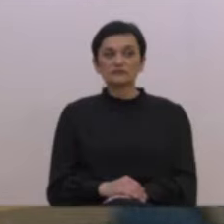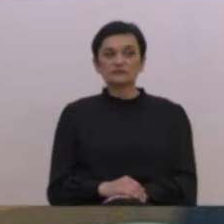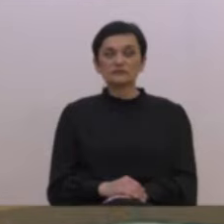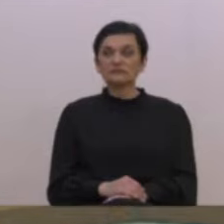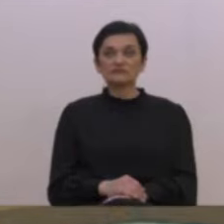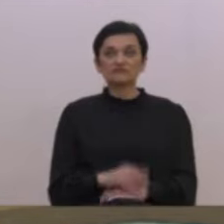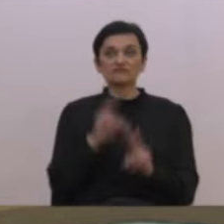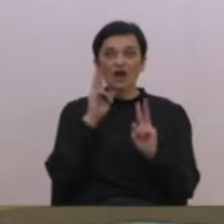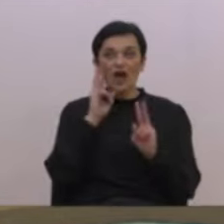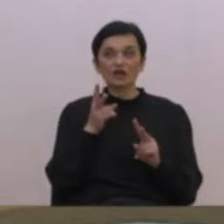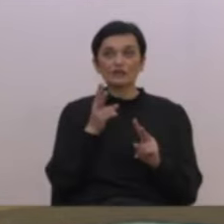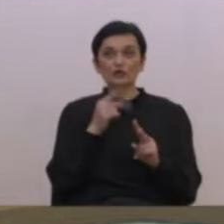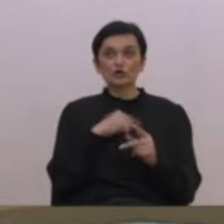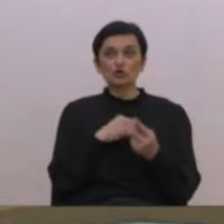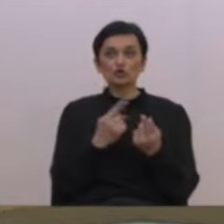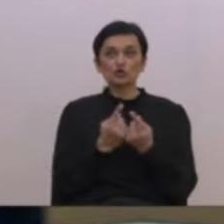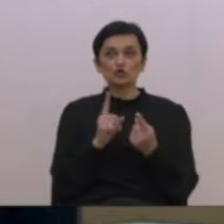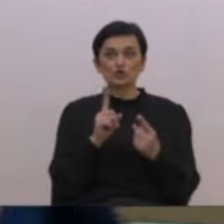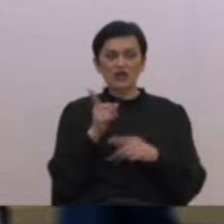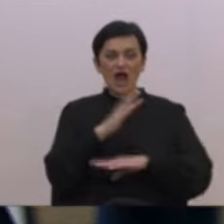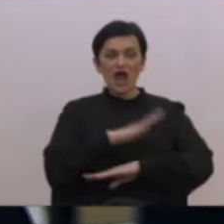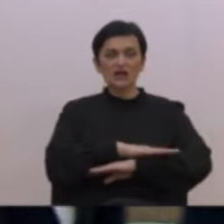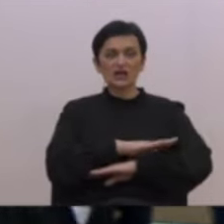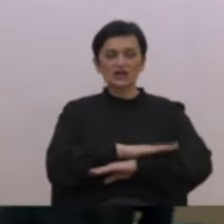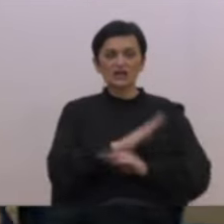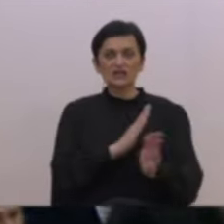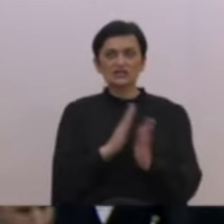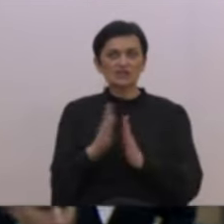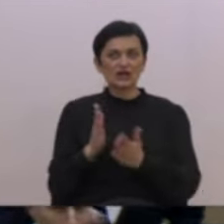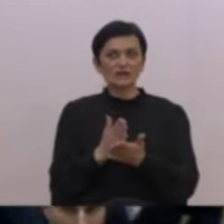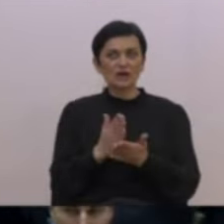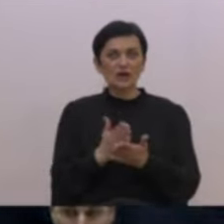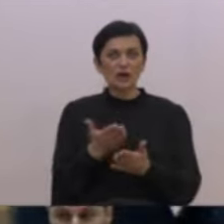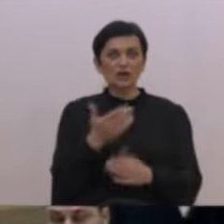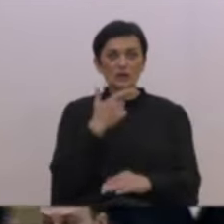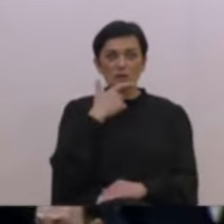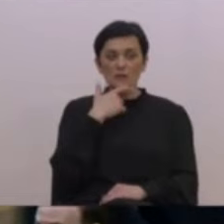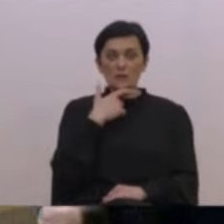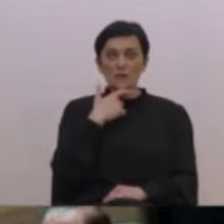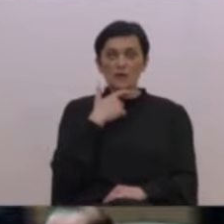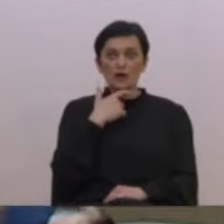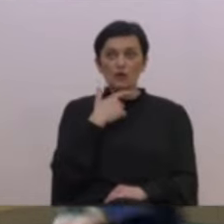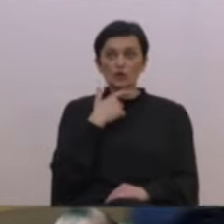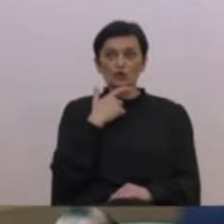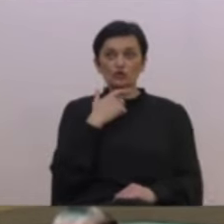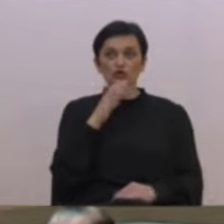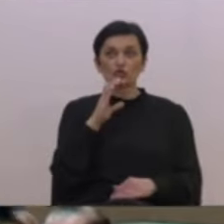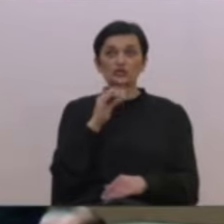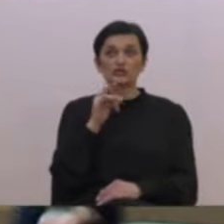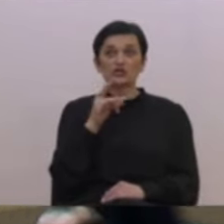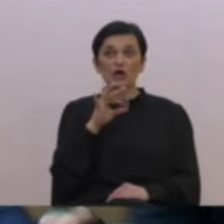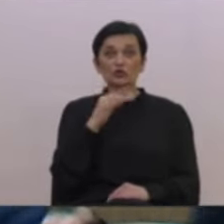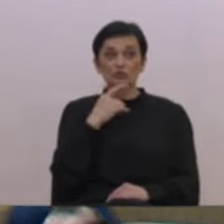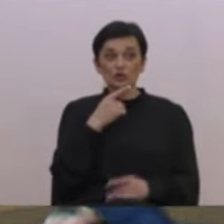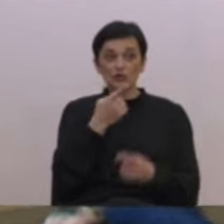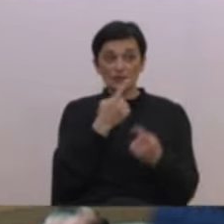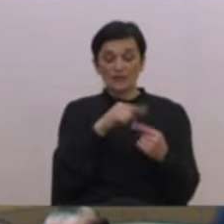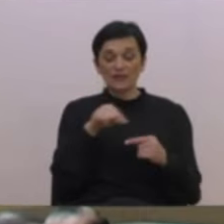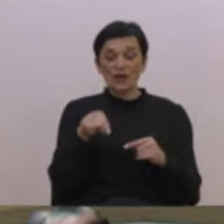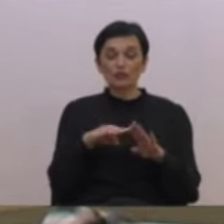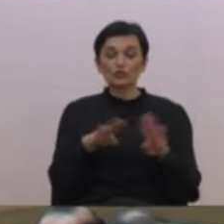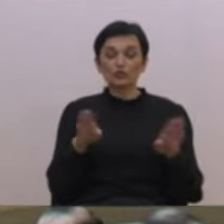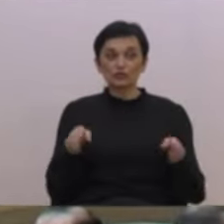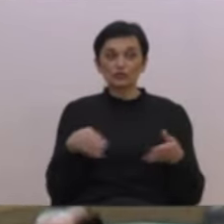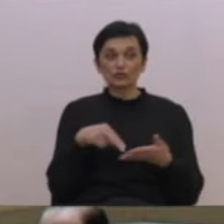Არ ვიცი კოლეგებო ხან არ აქცევა არის საერთოდ. ბატონო, ბატონო, ბატონოსანო, ბატონოსანო დაბრუნდით თქვენ